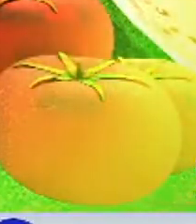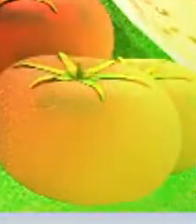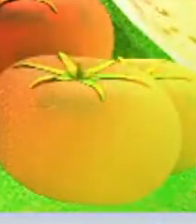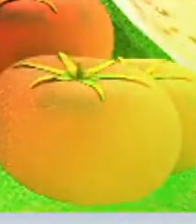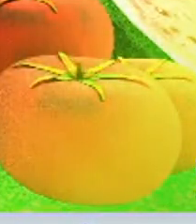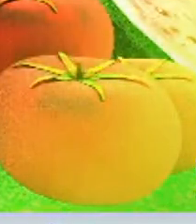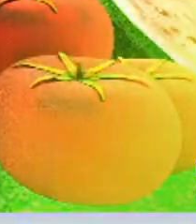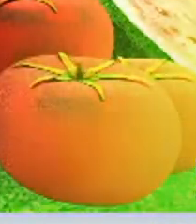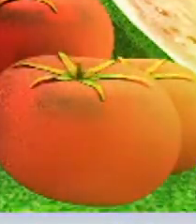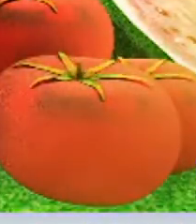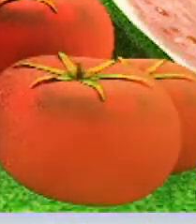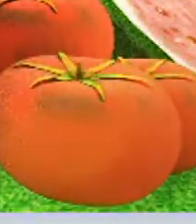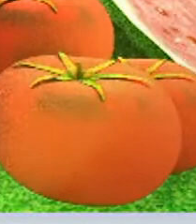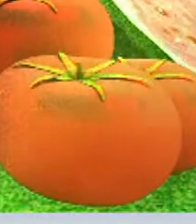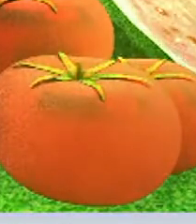ที่คือหัวใจ